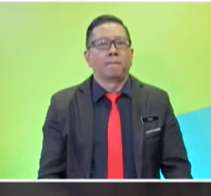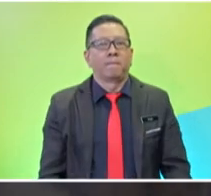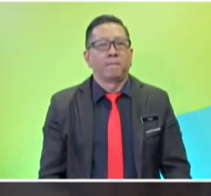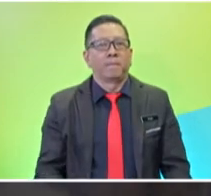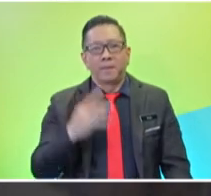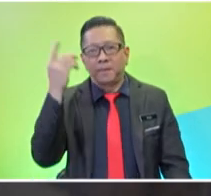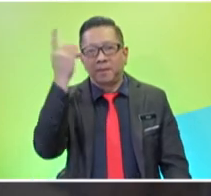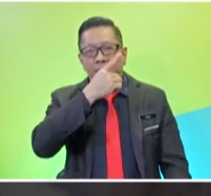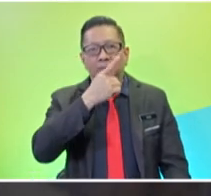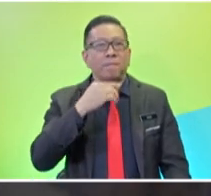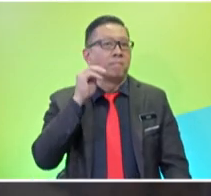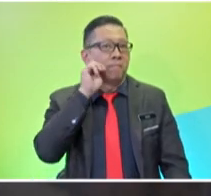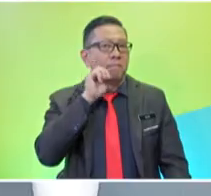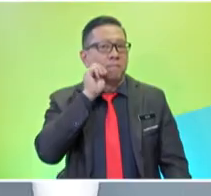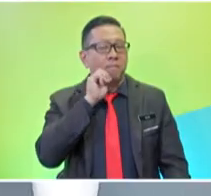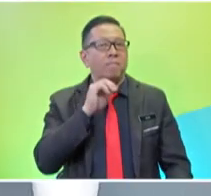kelihatan